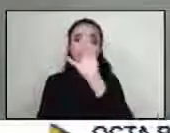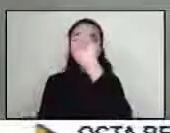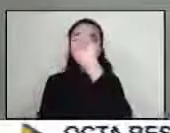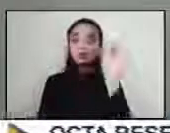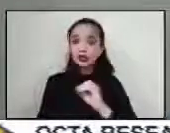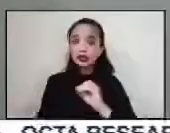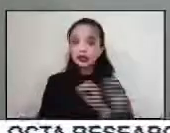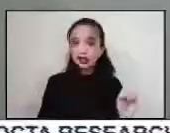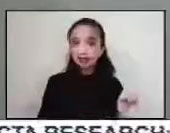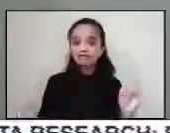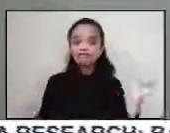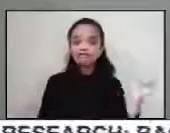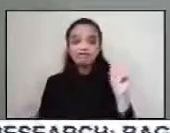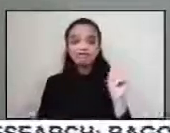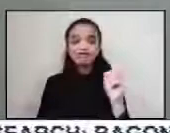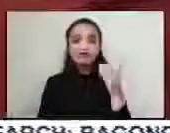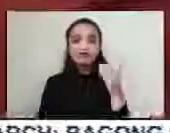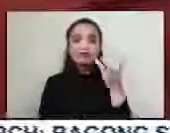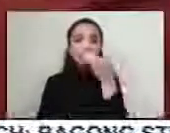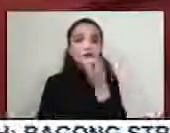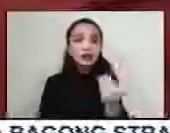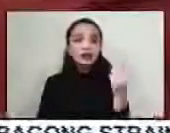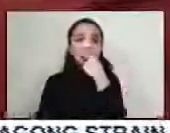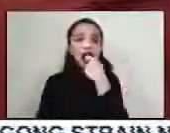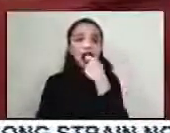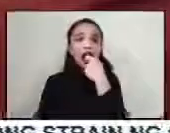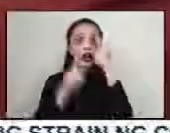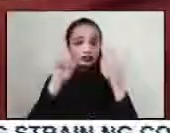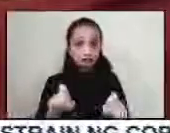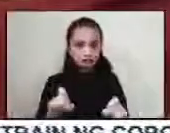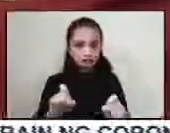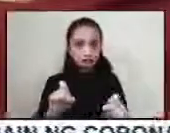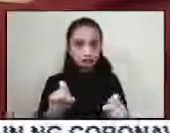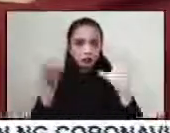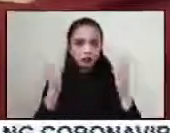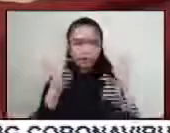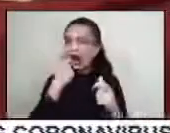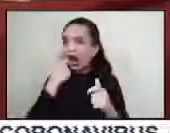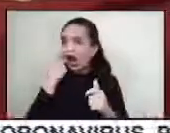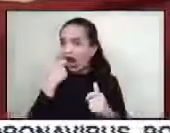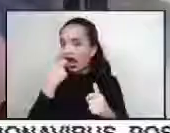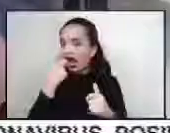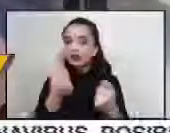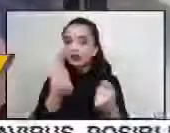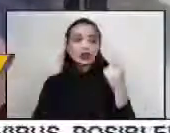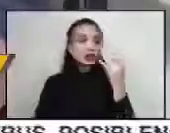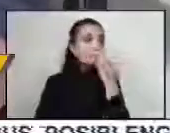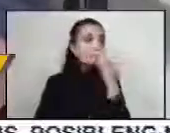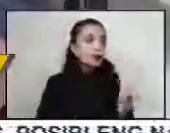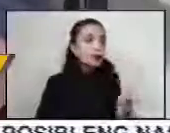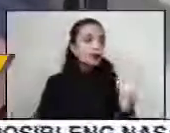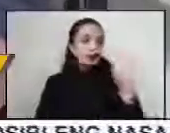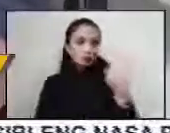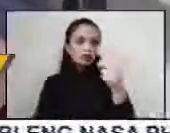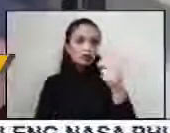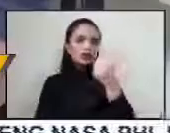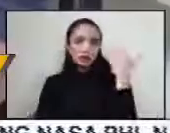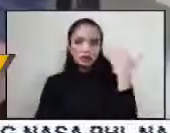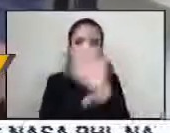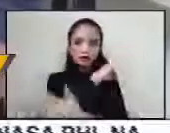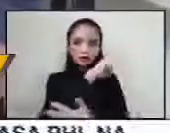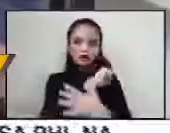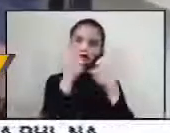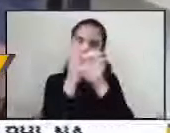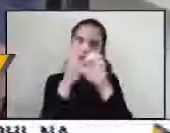specimens. Sagot naman ng Red Cross, ngayong Linggo, inaasahang matatapos ang pagkolekta sa 1,000 sample mula sa health workers sa iba't ibang